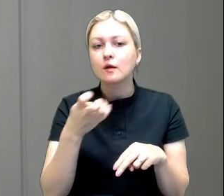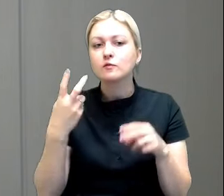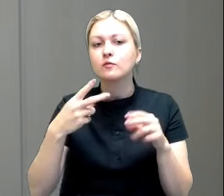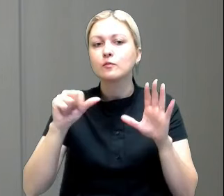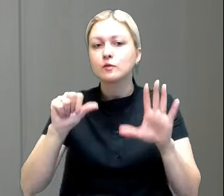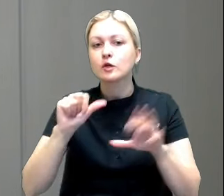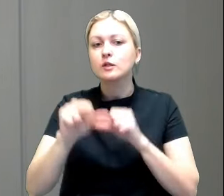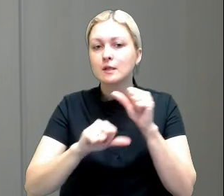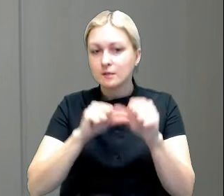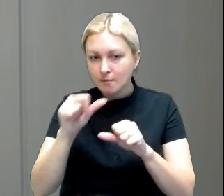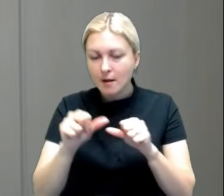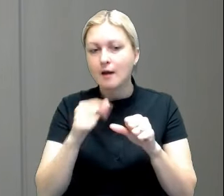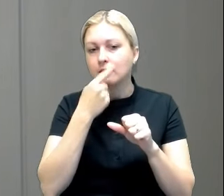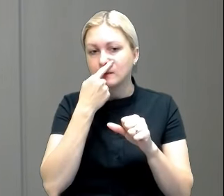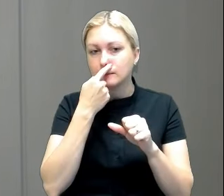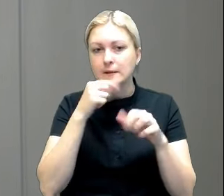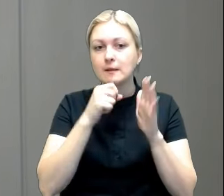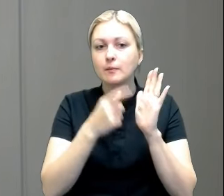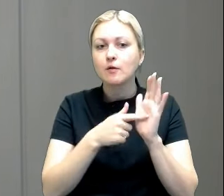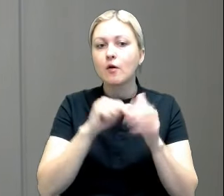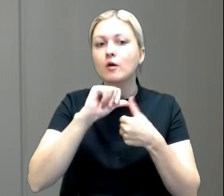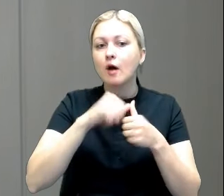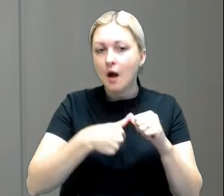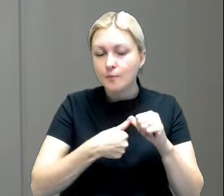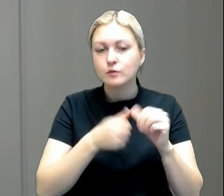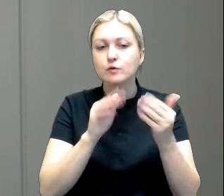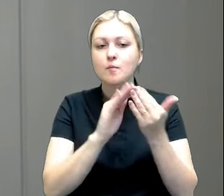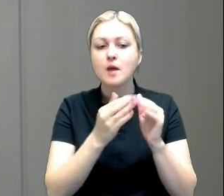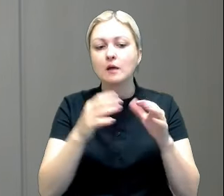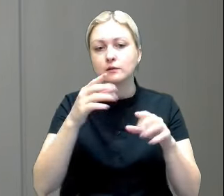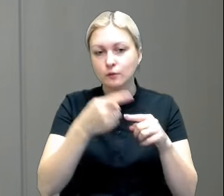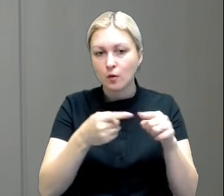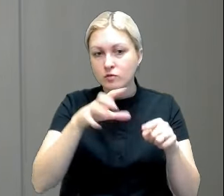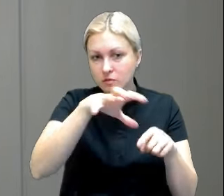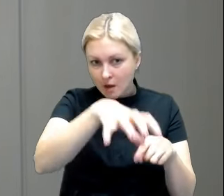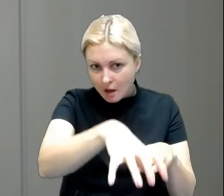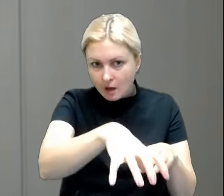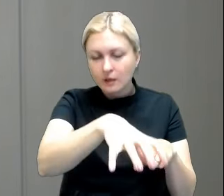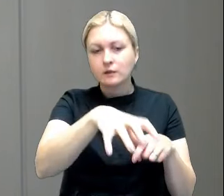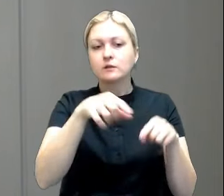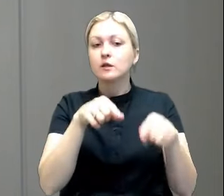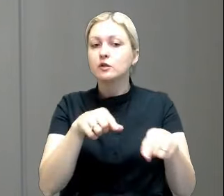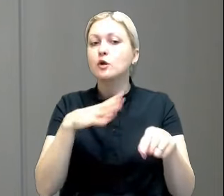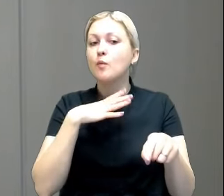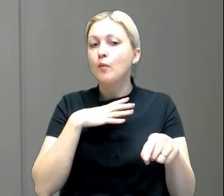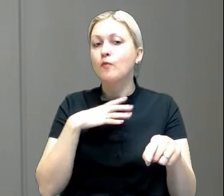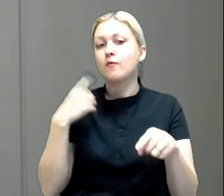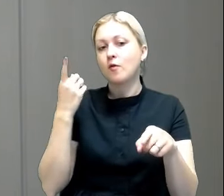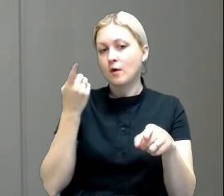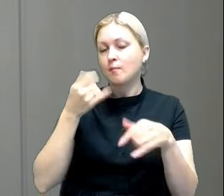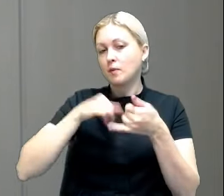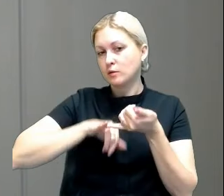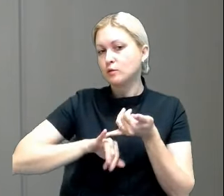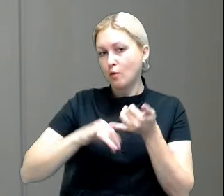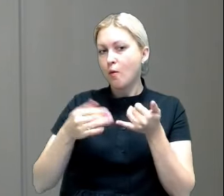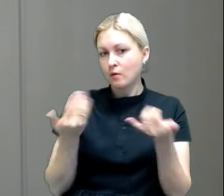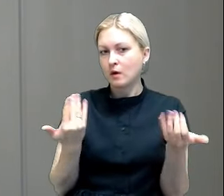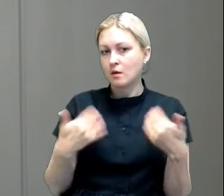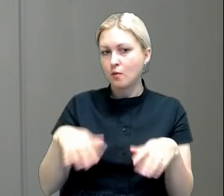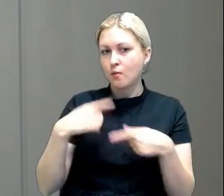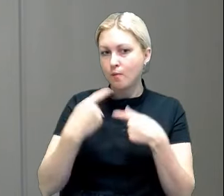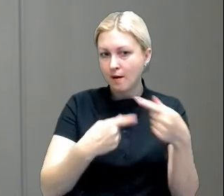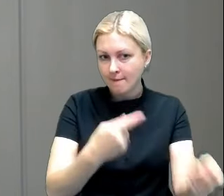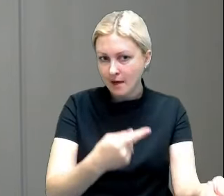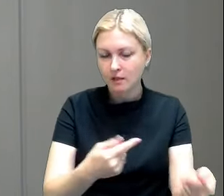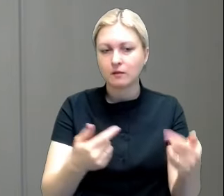rytinė 17 amžiaus užstatyto miesto dalis su greitimybėmis dalį teksto praleist dėl laiko stokos c